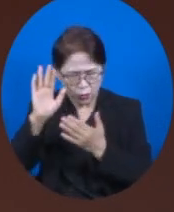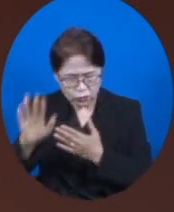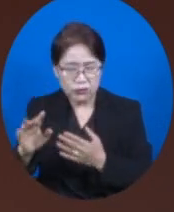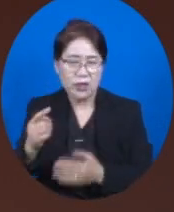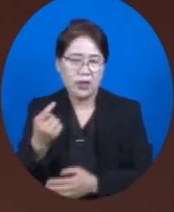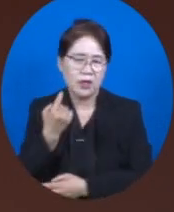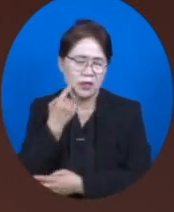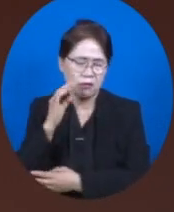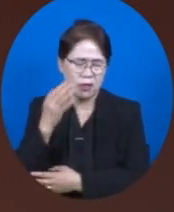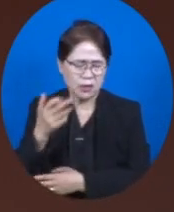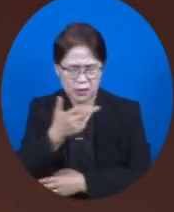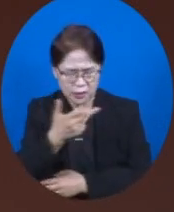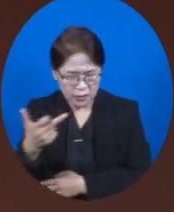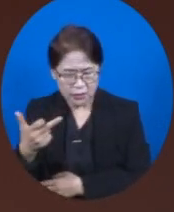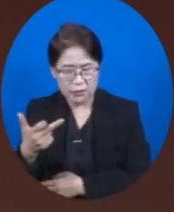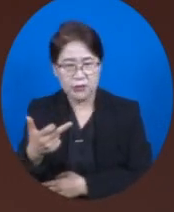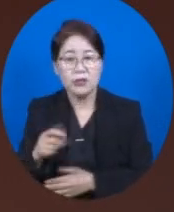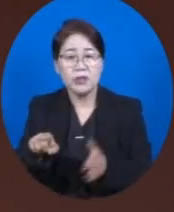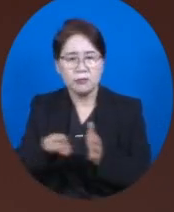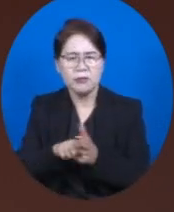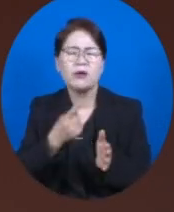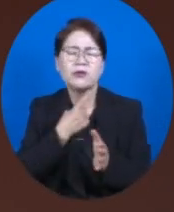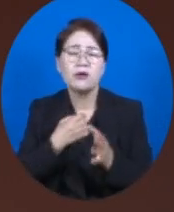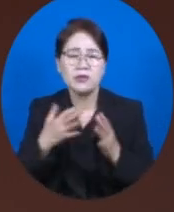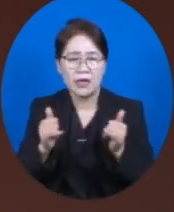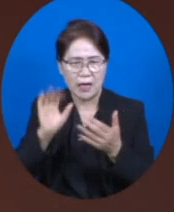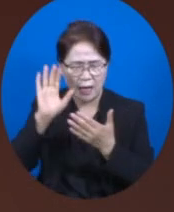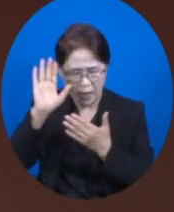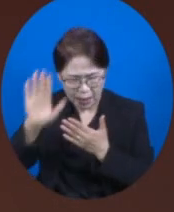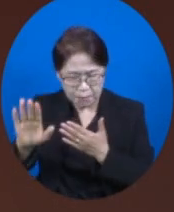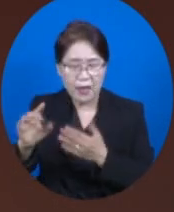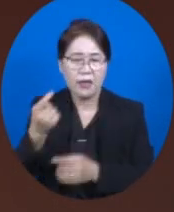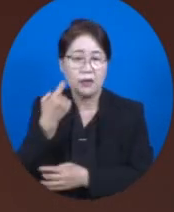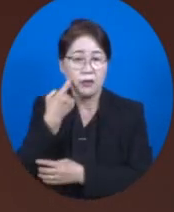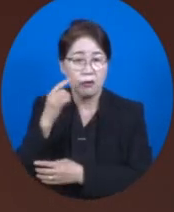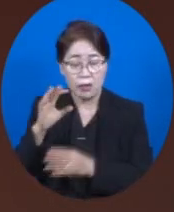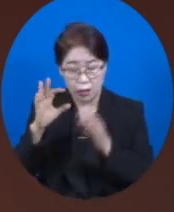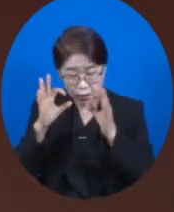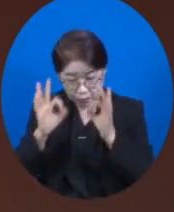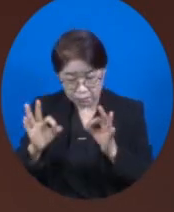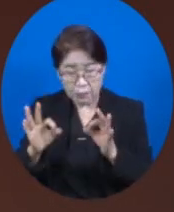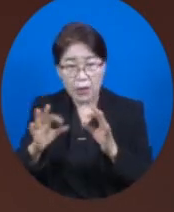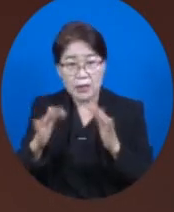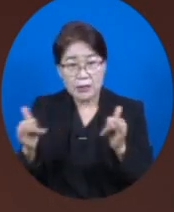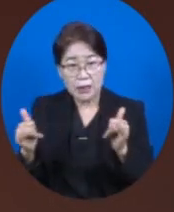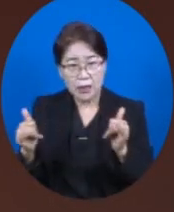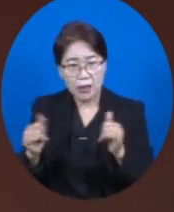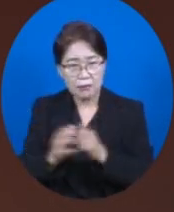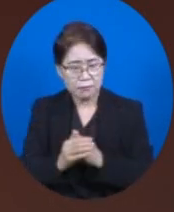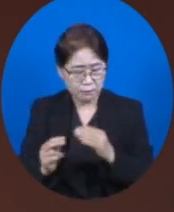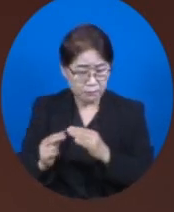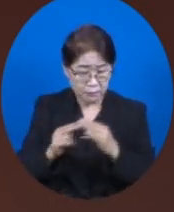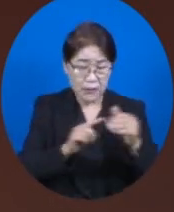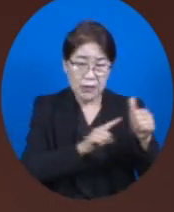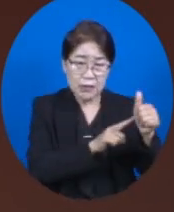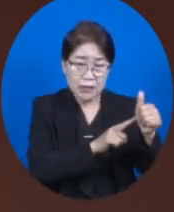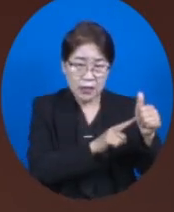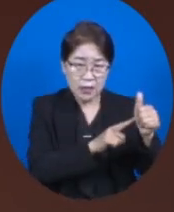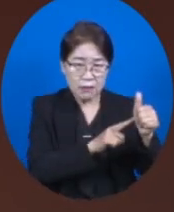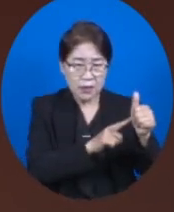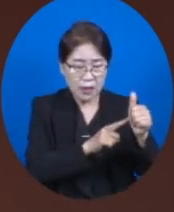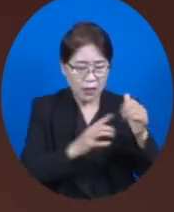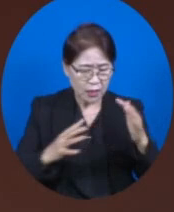사람들이에요 그래서 그들은 미래의 영광을 보게 될 그 사람들은요 스룹바벨의 손에 다림줄이 있음을